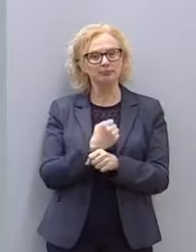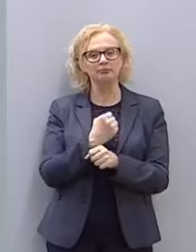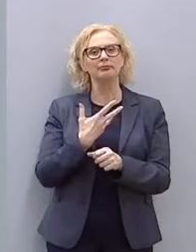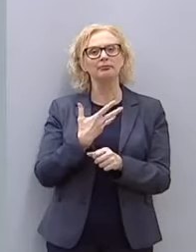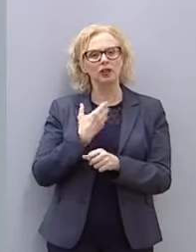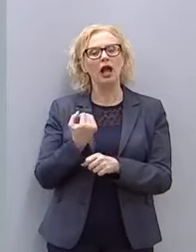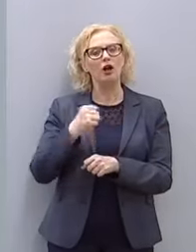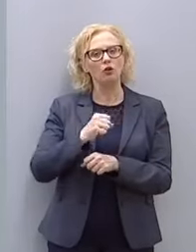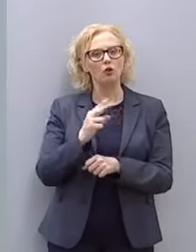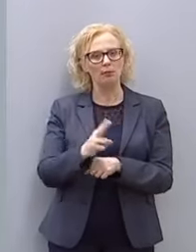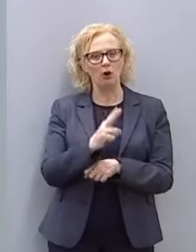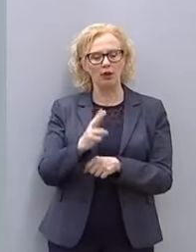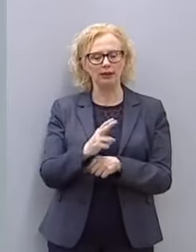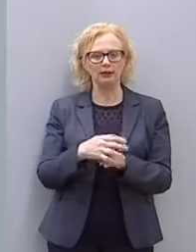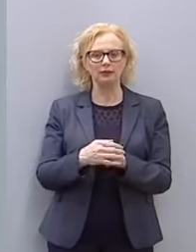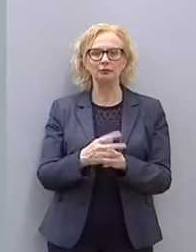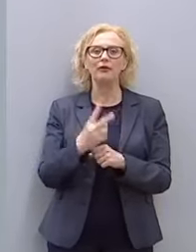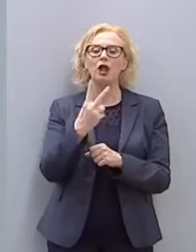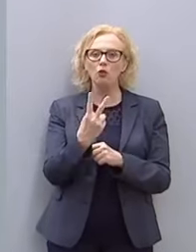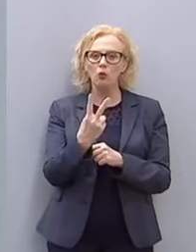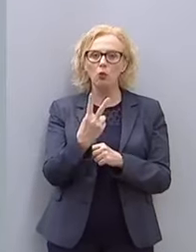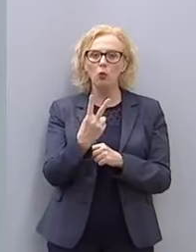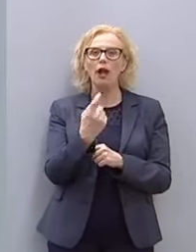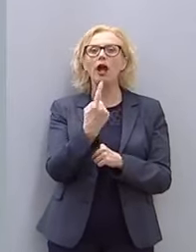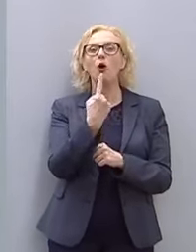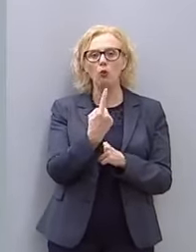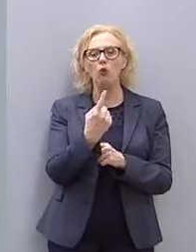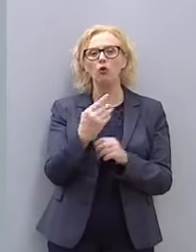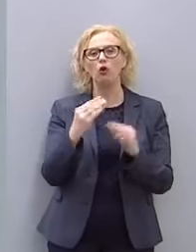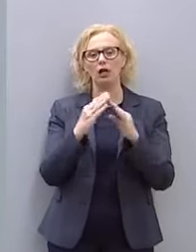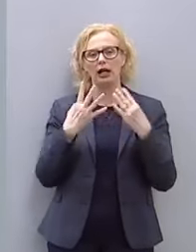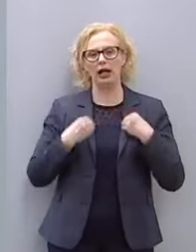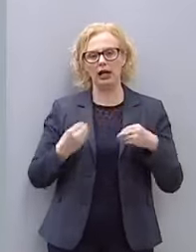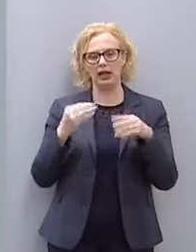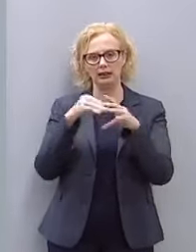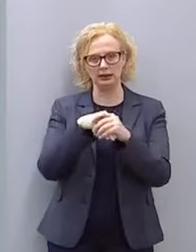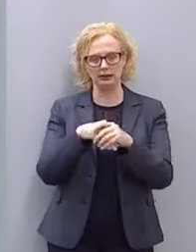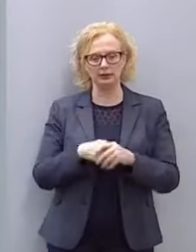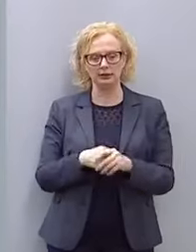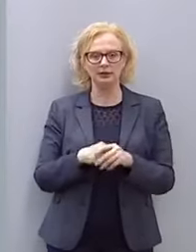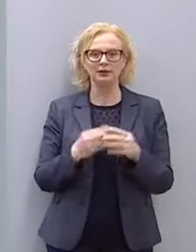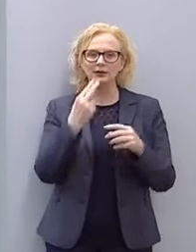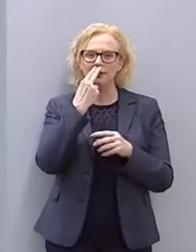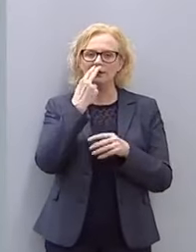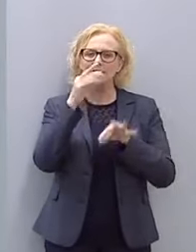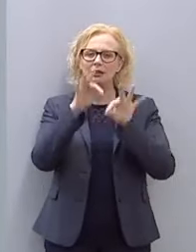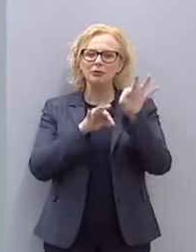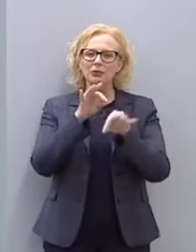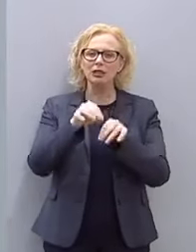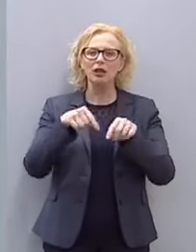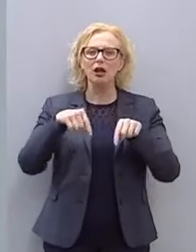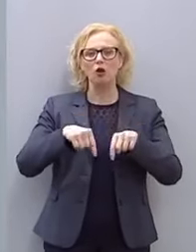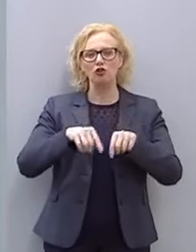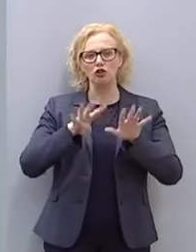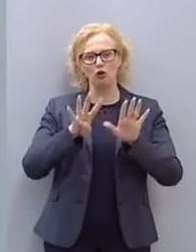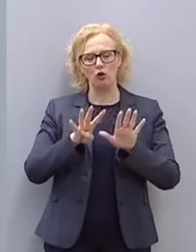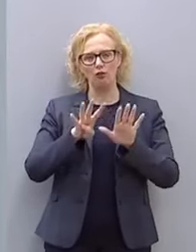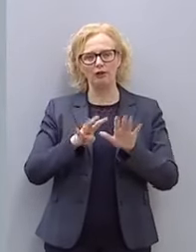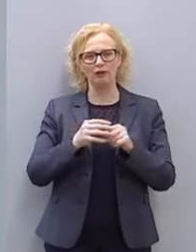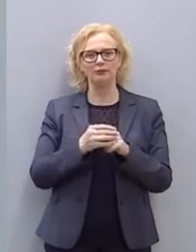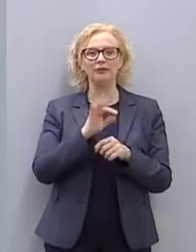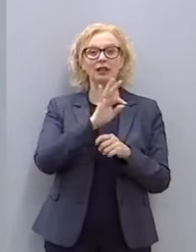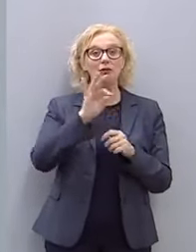decessi di questi 21 proviene da rsa le terapie intensive ad oggi sono nove i